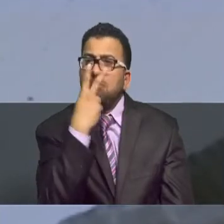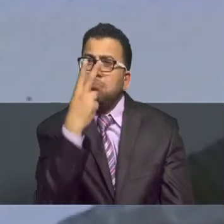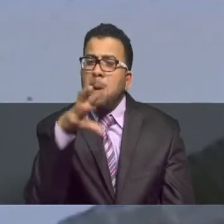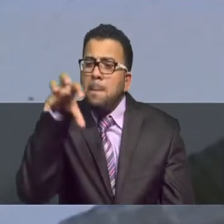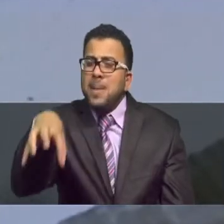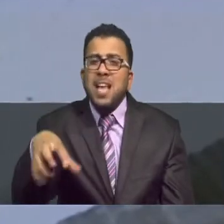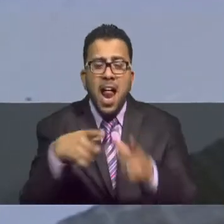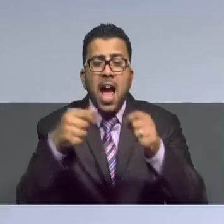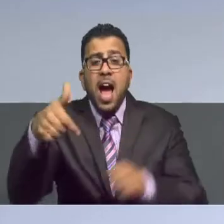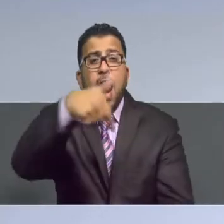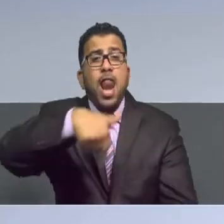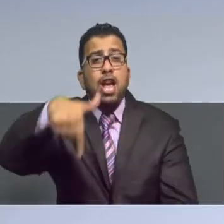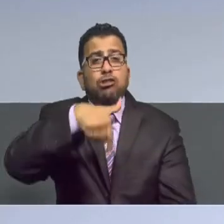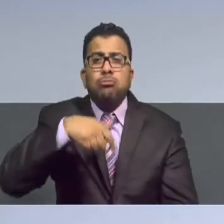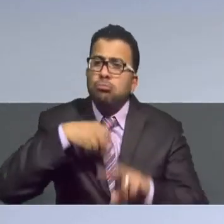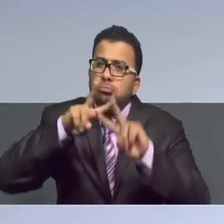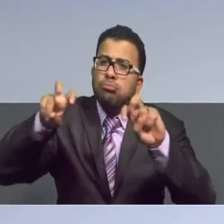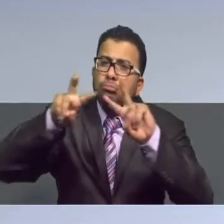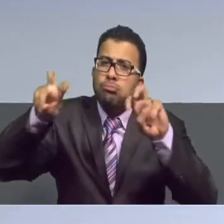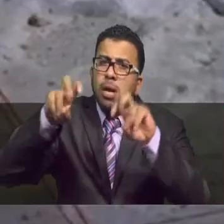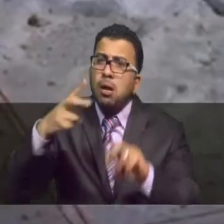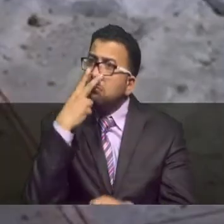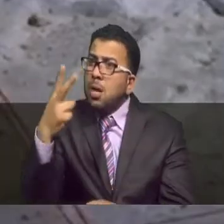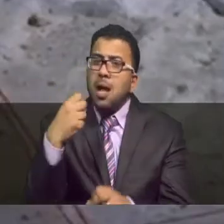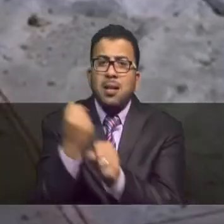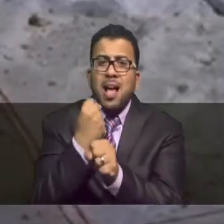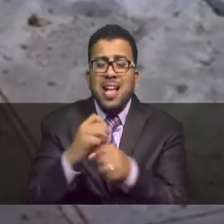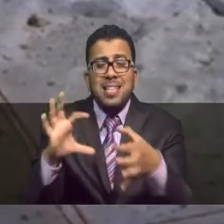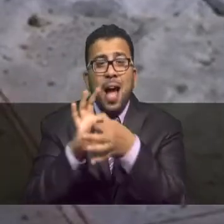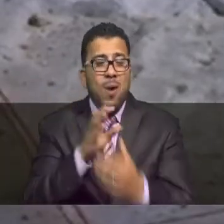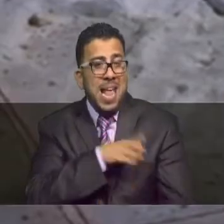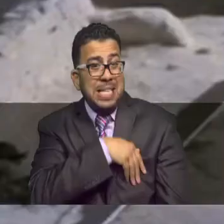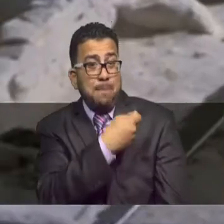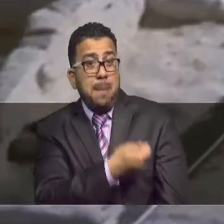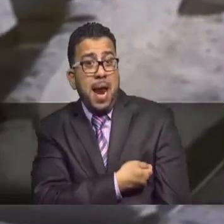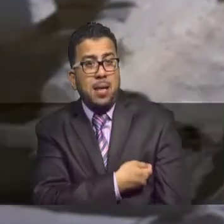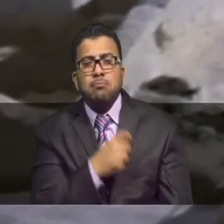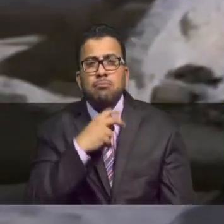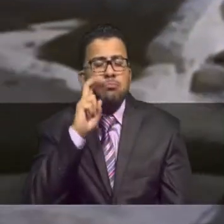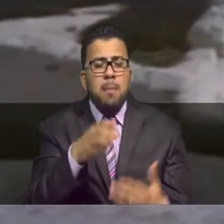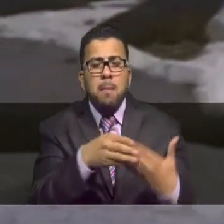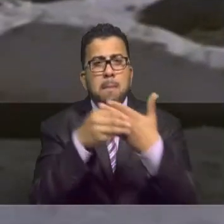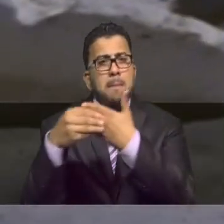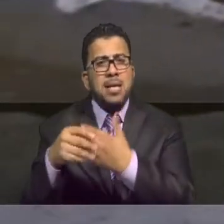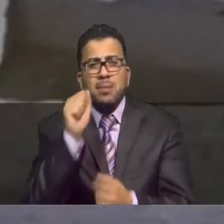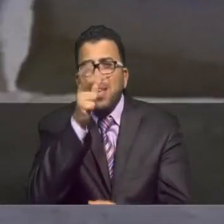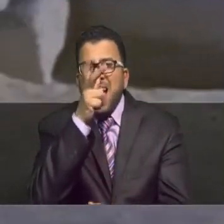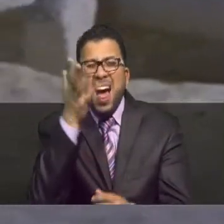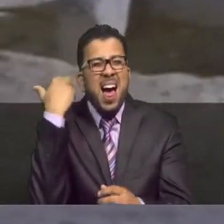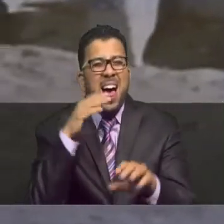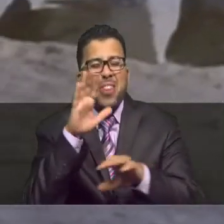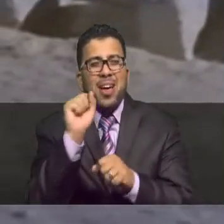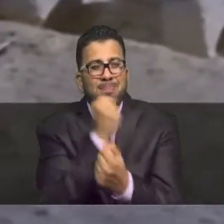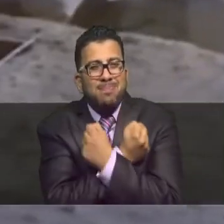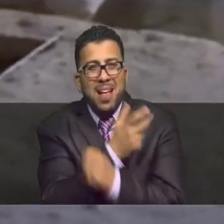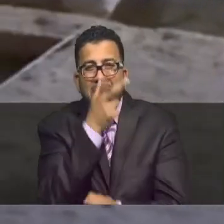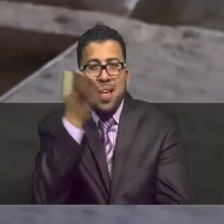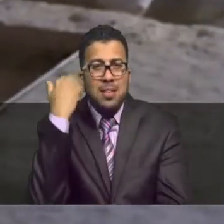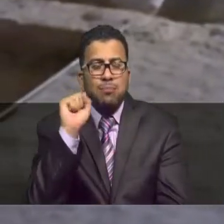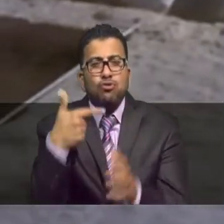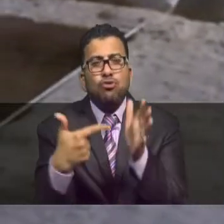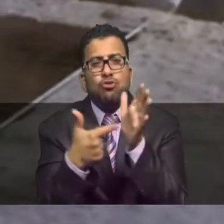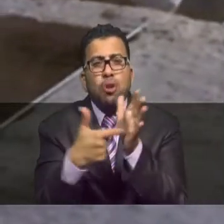منطقة الخليج، وتمكننا أيضا من ملاحظة عمل وكالة التعاون الإسبانية وبعثة الآثار بشكل خاص التابعة لجامعة